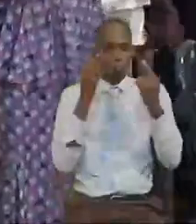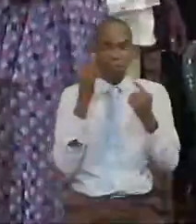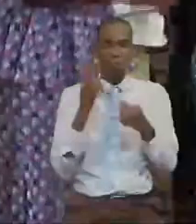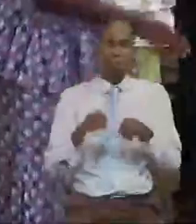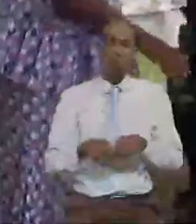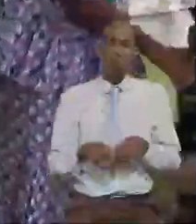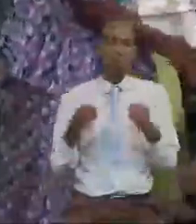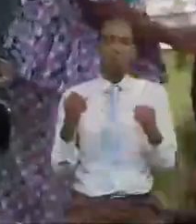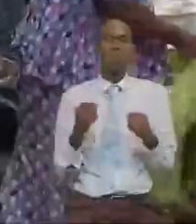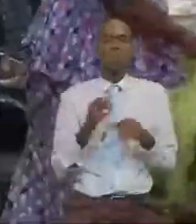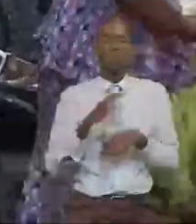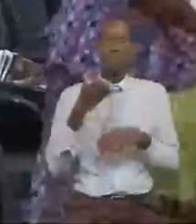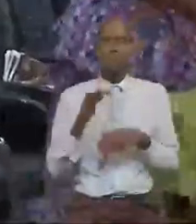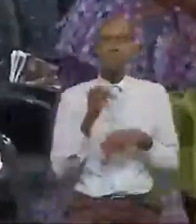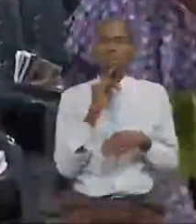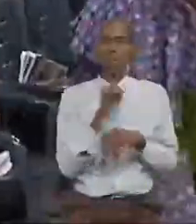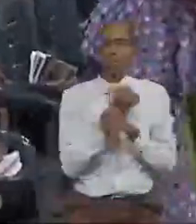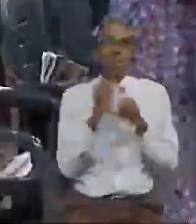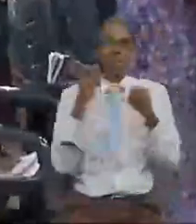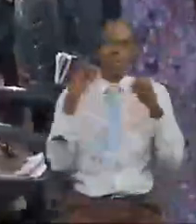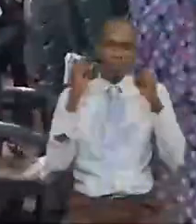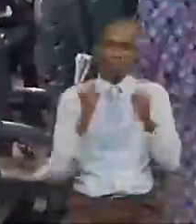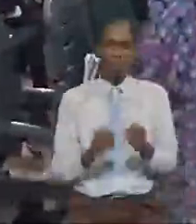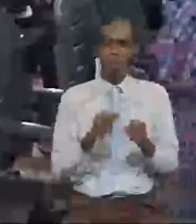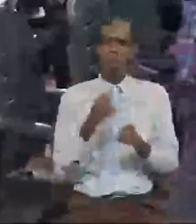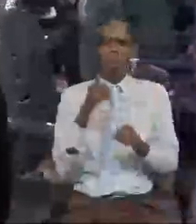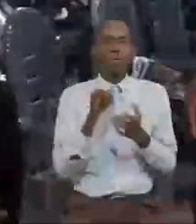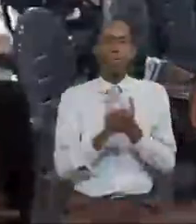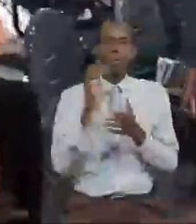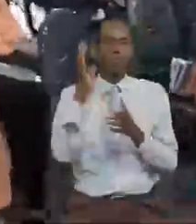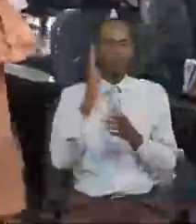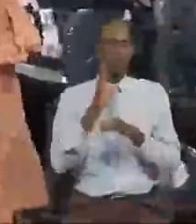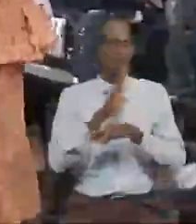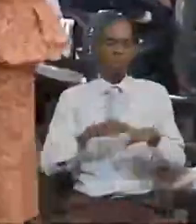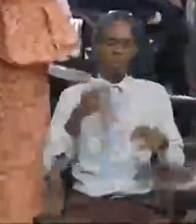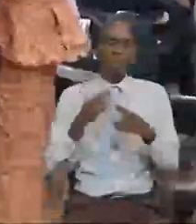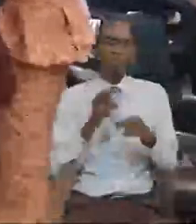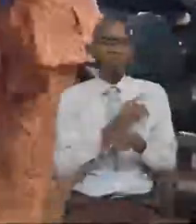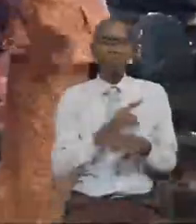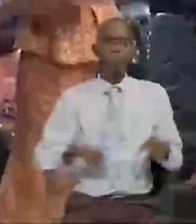puissance salvatrice. Quiconque invoquera le nom du Seigneur sera sauvé.